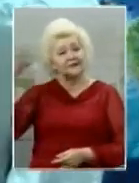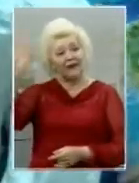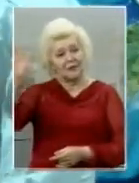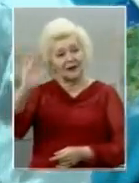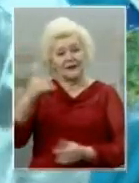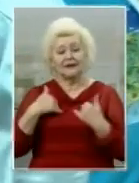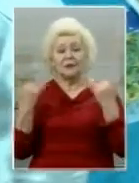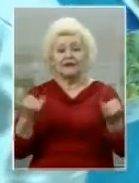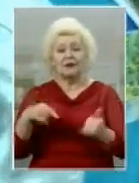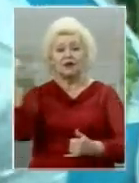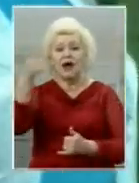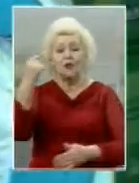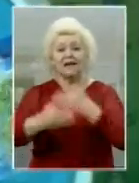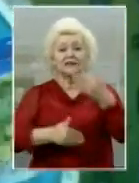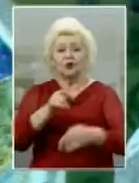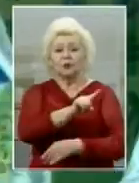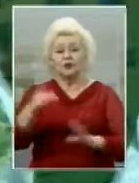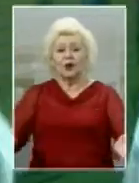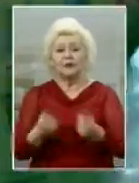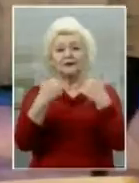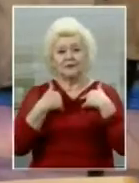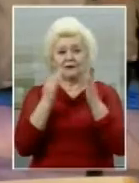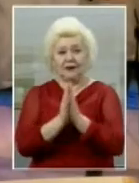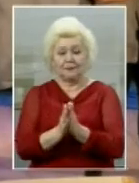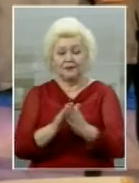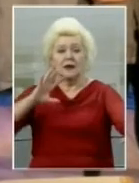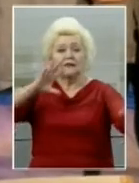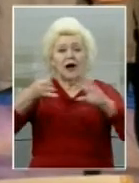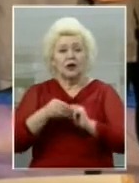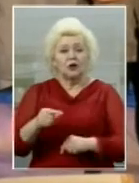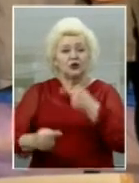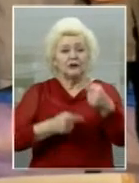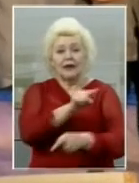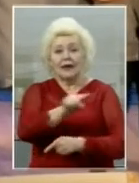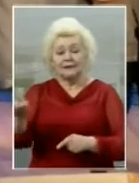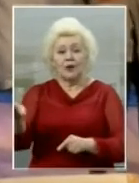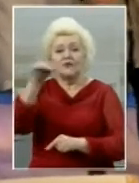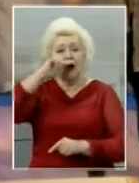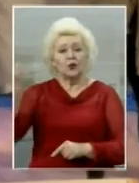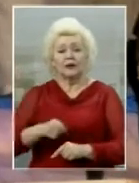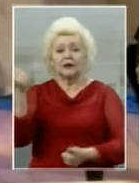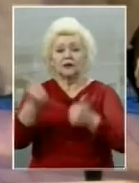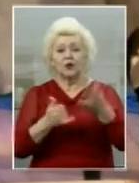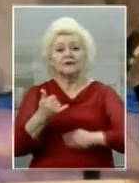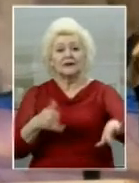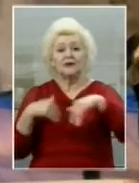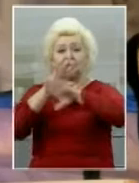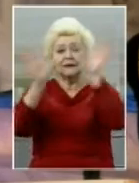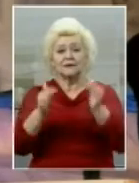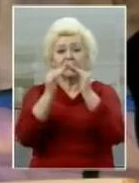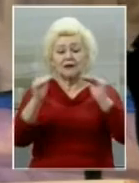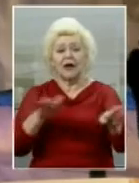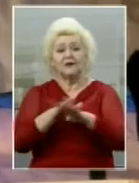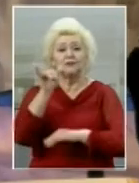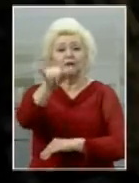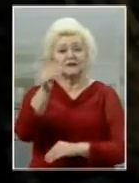Ми сьогодні на обласному етапі і підтримайте нас, будь ласка. Заключний етап всеукраїнського конкурсу «Земля – наш спільний дім»